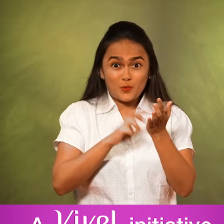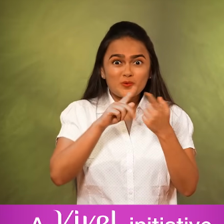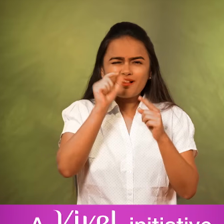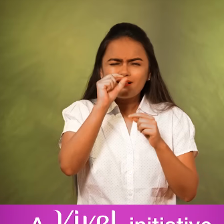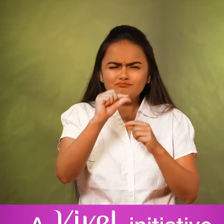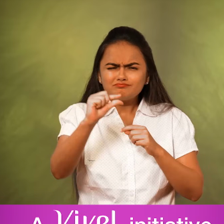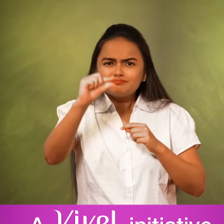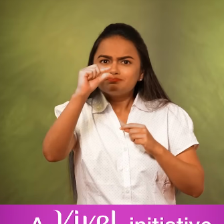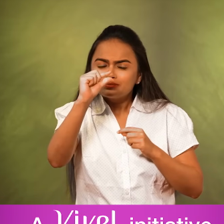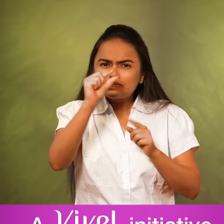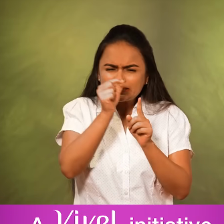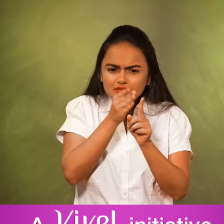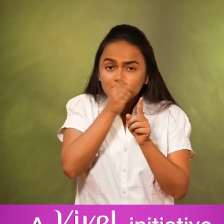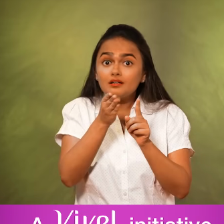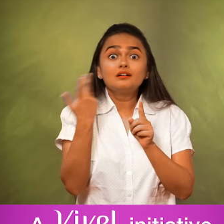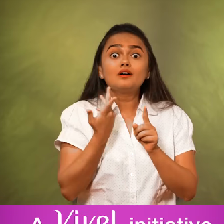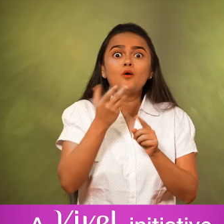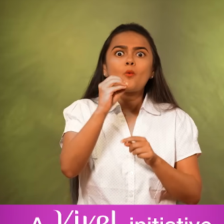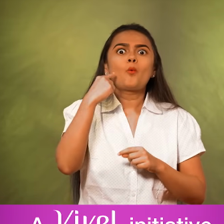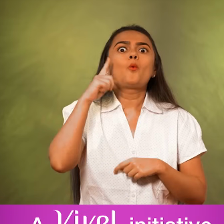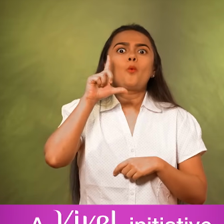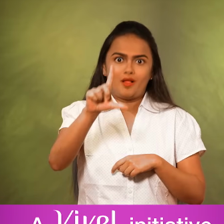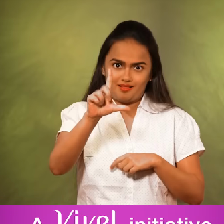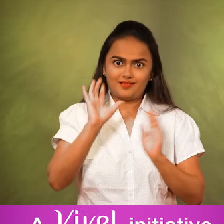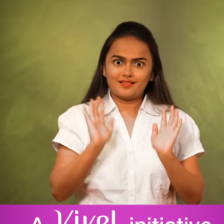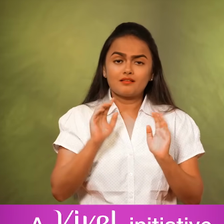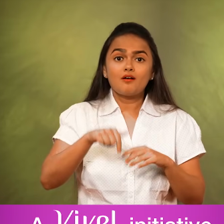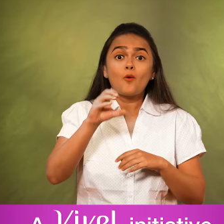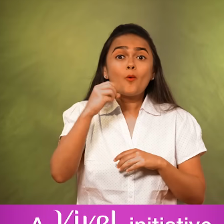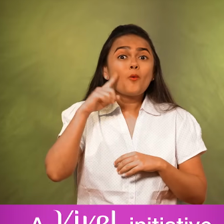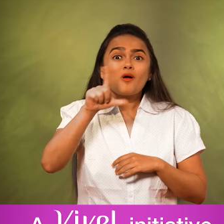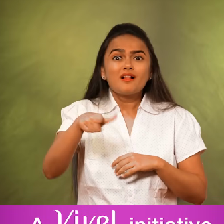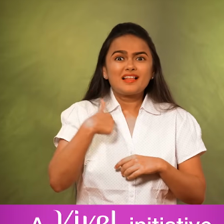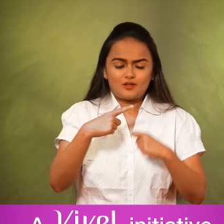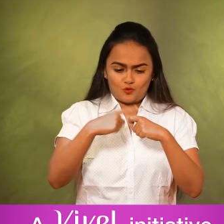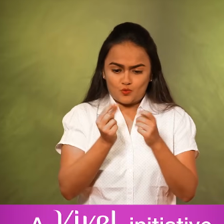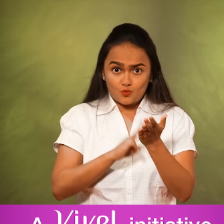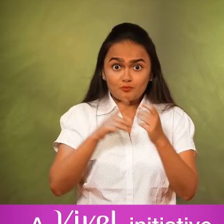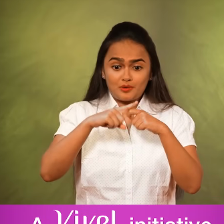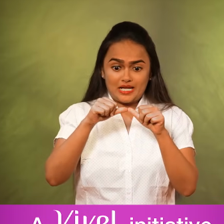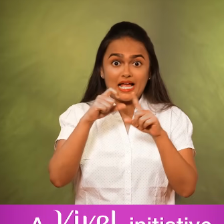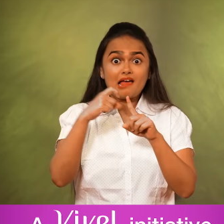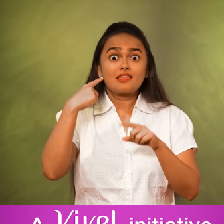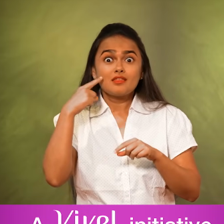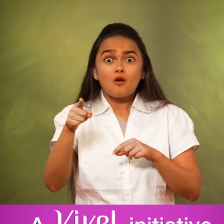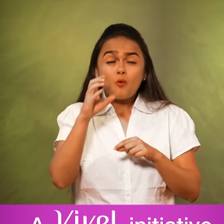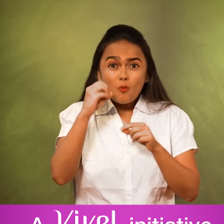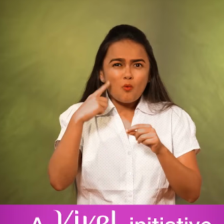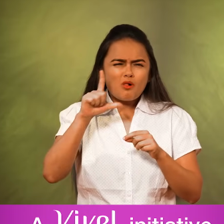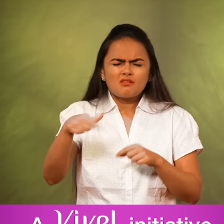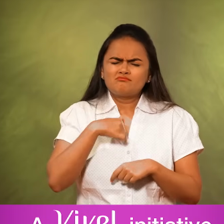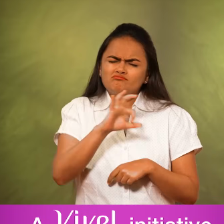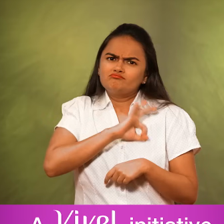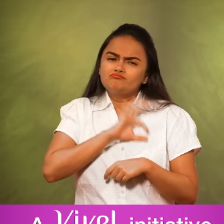जाने वाली हूँ toner से एक thicker consistency की product की तरफ, which is an oil. Now I love using Kumkumadi oil on